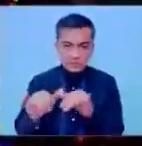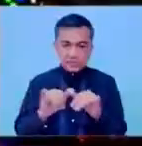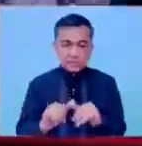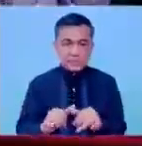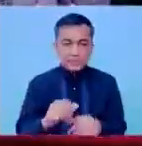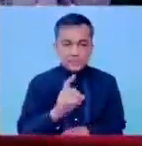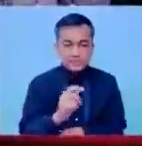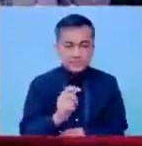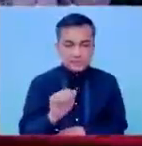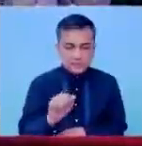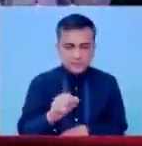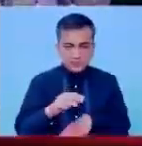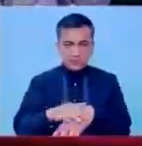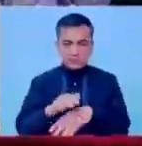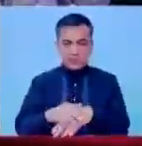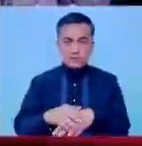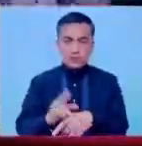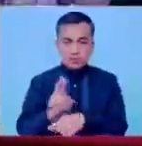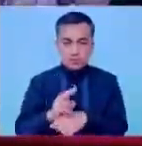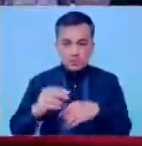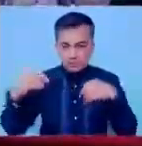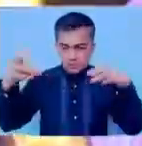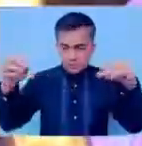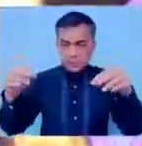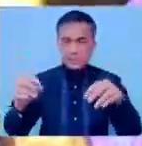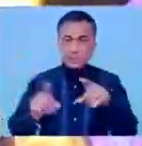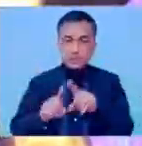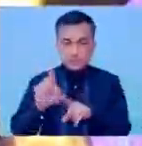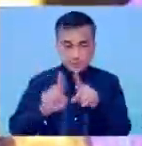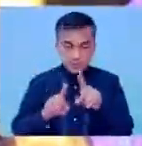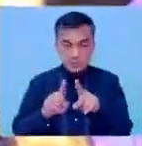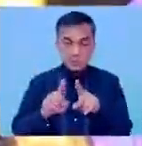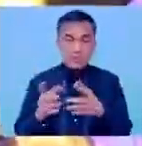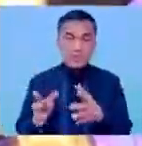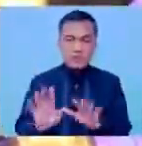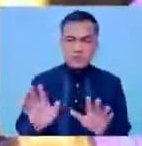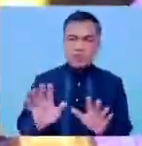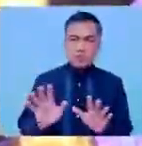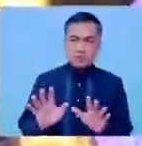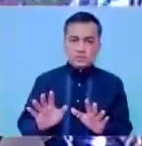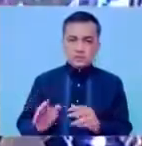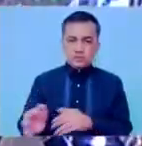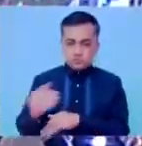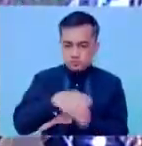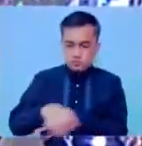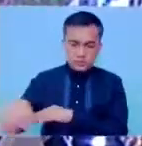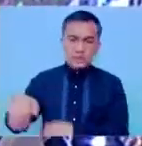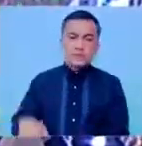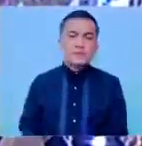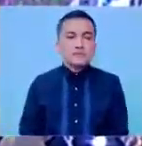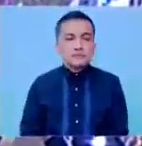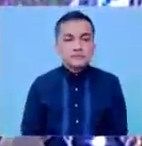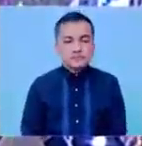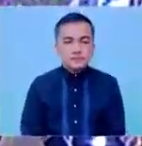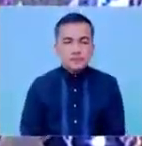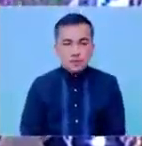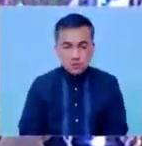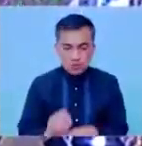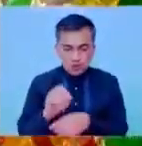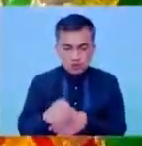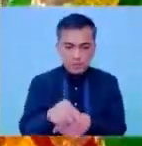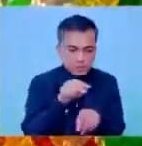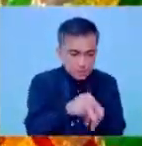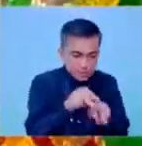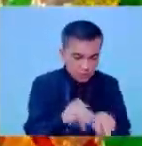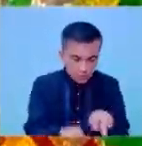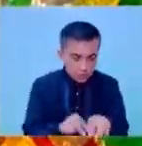sa gagamit ng pailaw, mapaparol man o Christmas lights, huwag sanang magdamagan. Iwasan din ang overloading sa mga